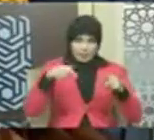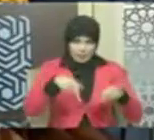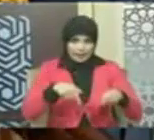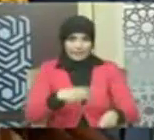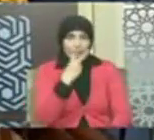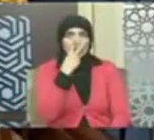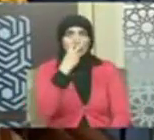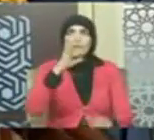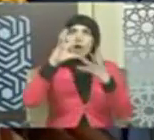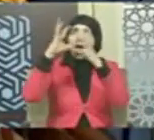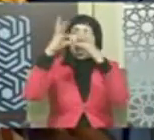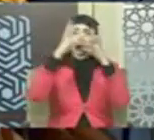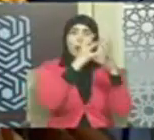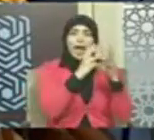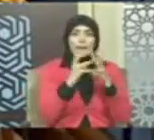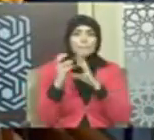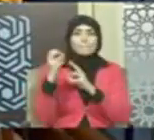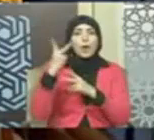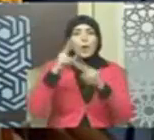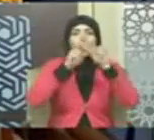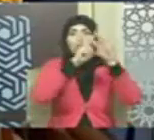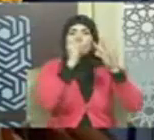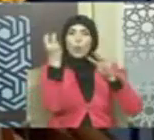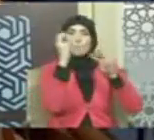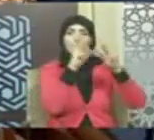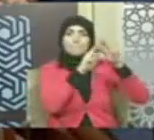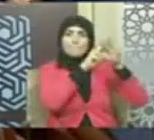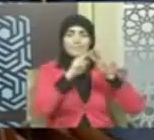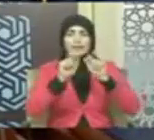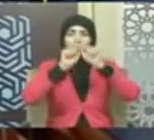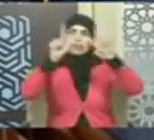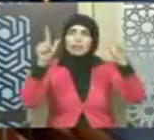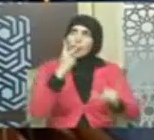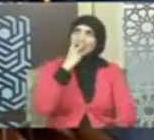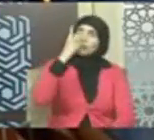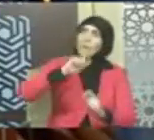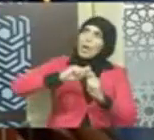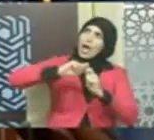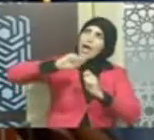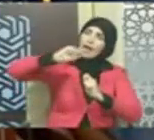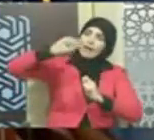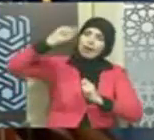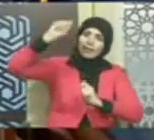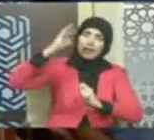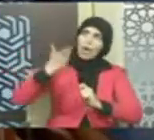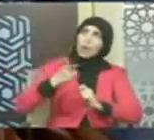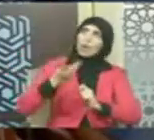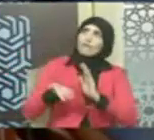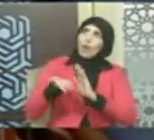إلى الكواكب الطالعة والنجوم الساطعة. نظرت أهل الجنة إلى أصحاب الدرجات